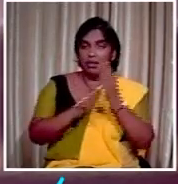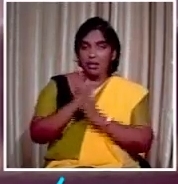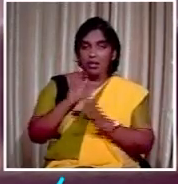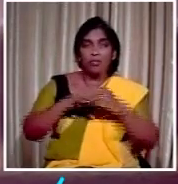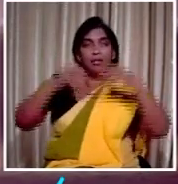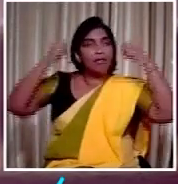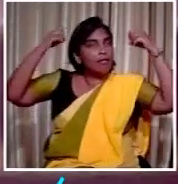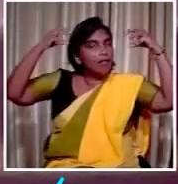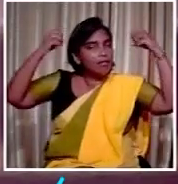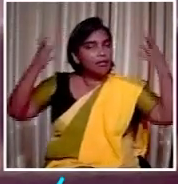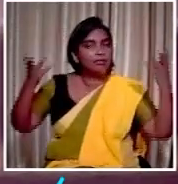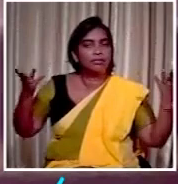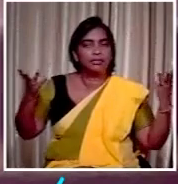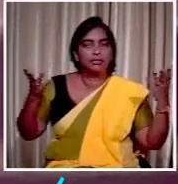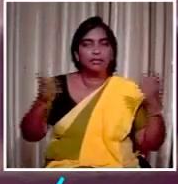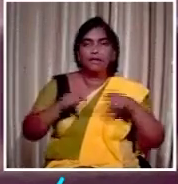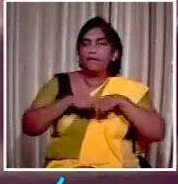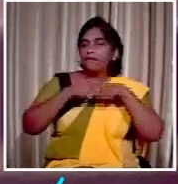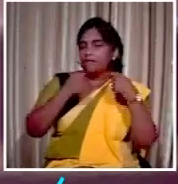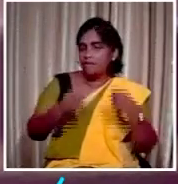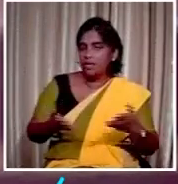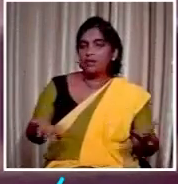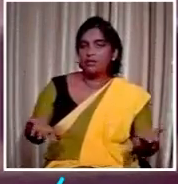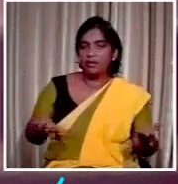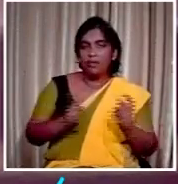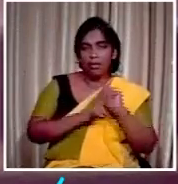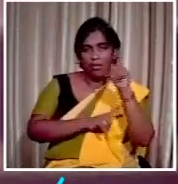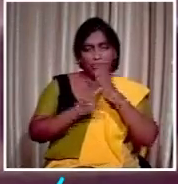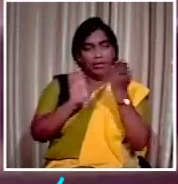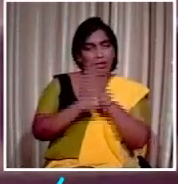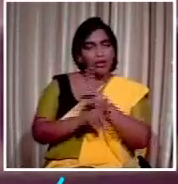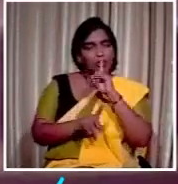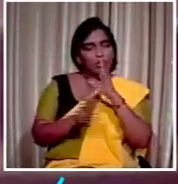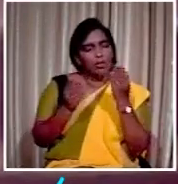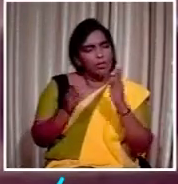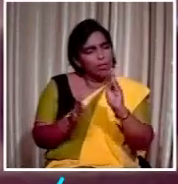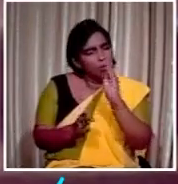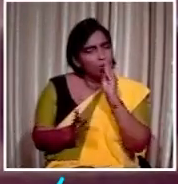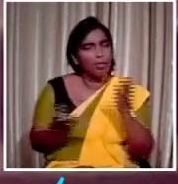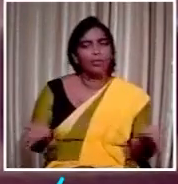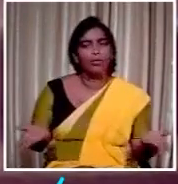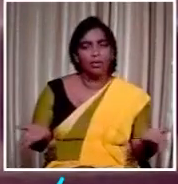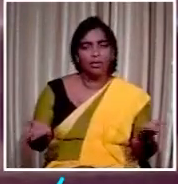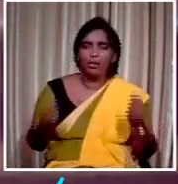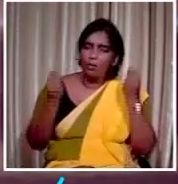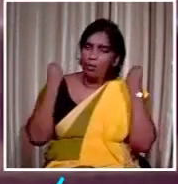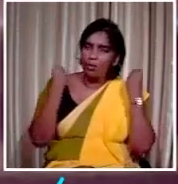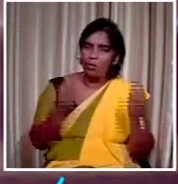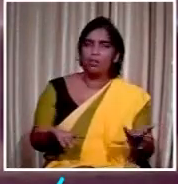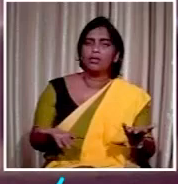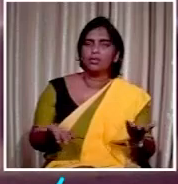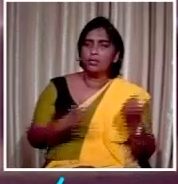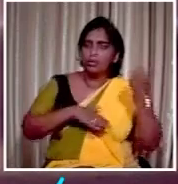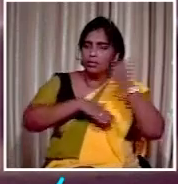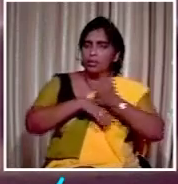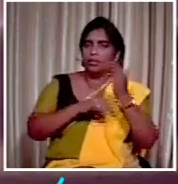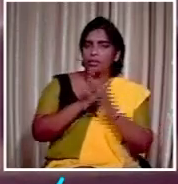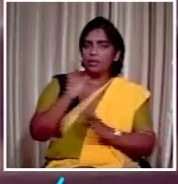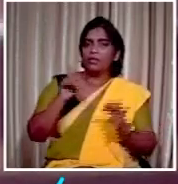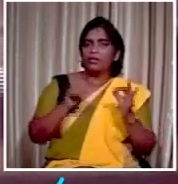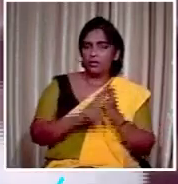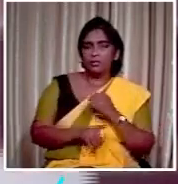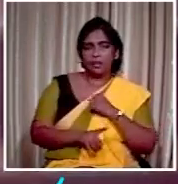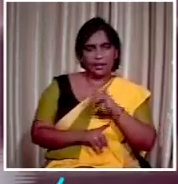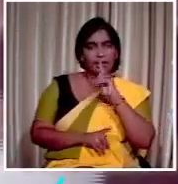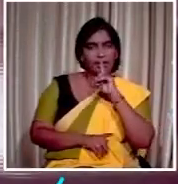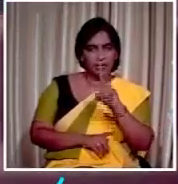लाइट मे करण वेद पार्लिमेंट मंग यदा क्यों आगे महापाप है अपराध है मुझे मंत्री तुम्हें एकाकी अन